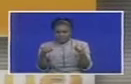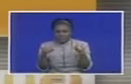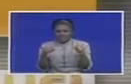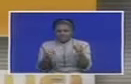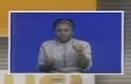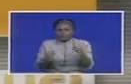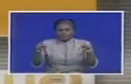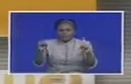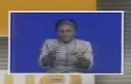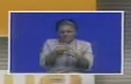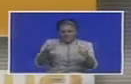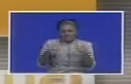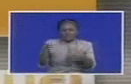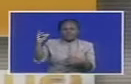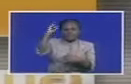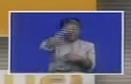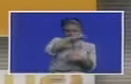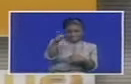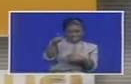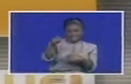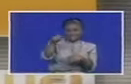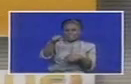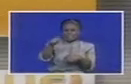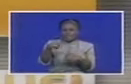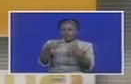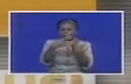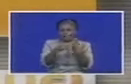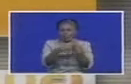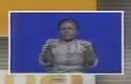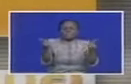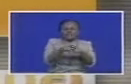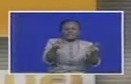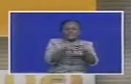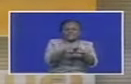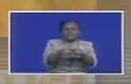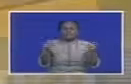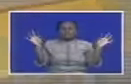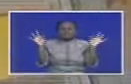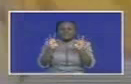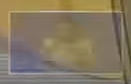kupotea kwa ndege ya shirika la Malaysia kumemithilishwa na tukio la kimiujiza.